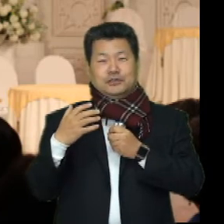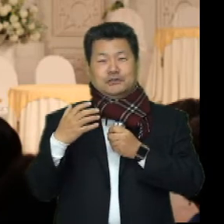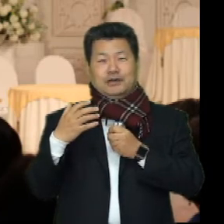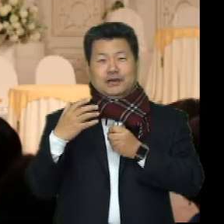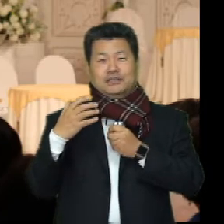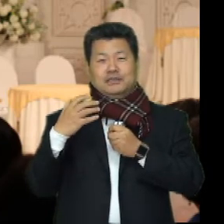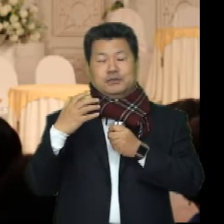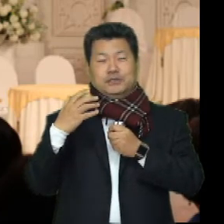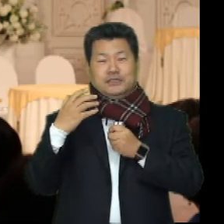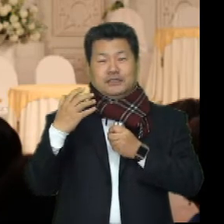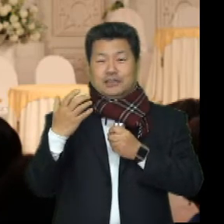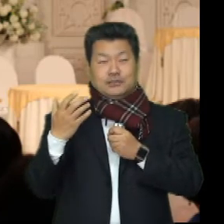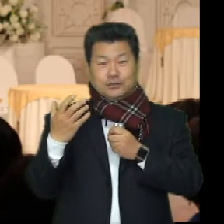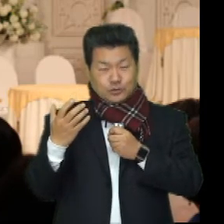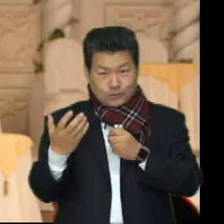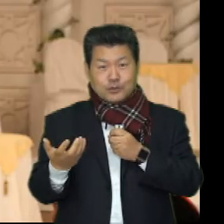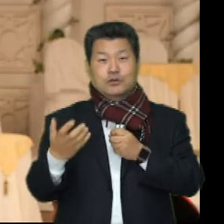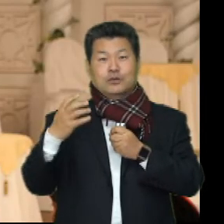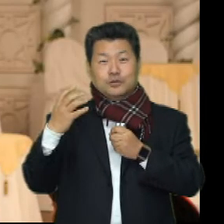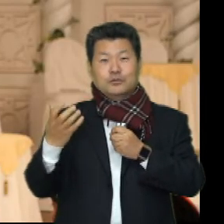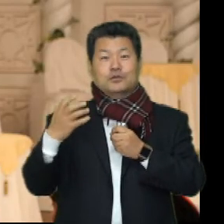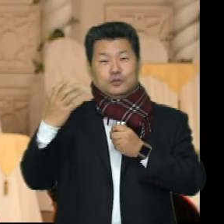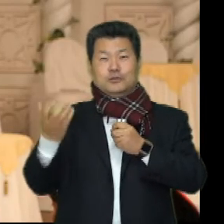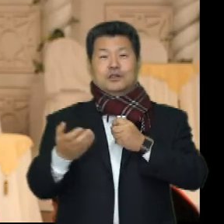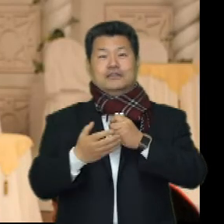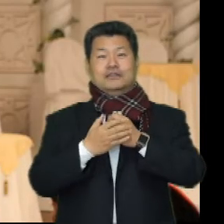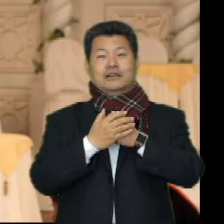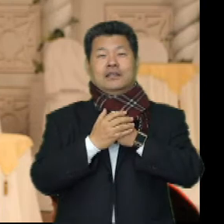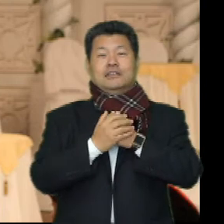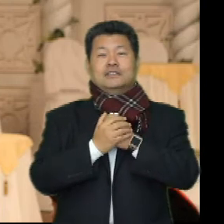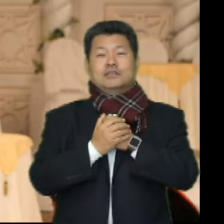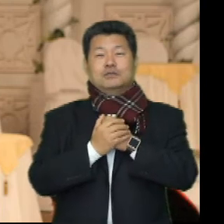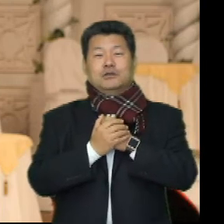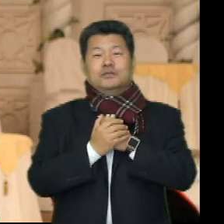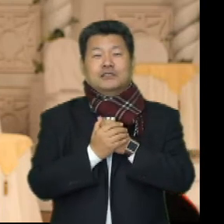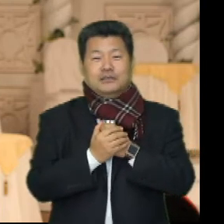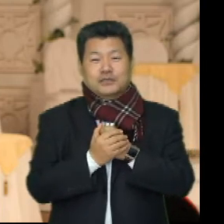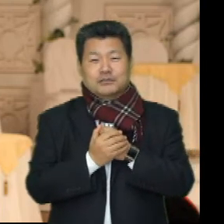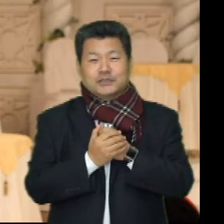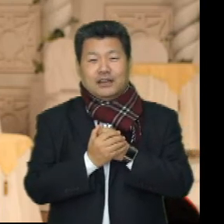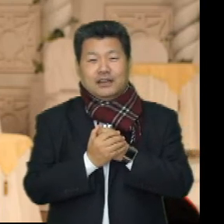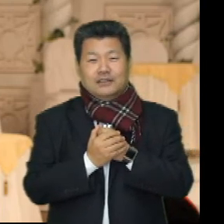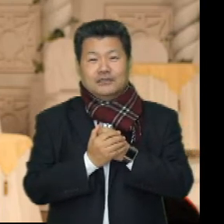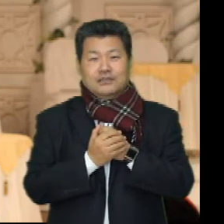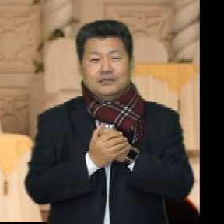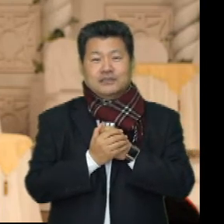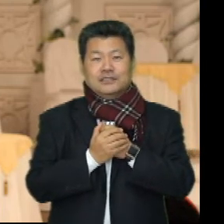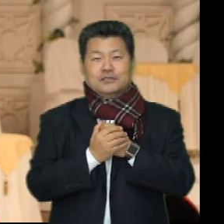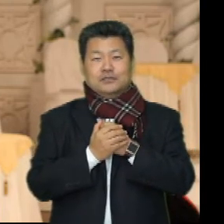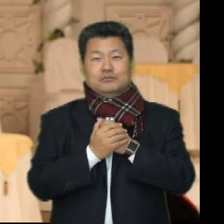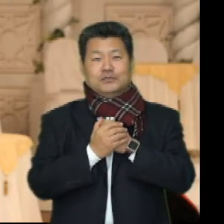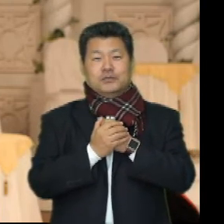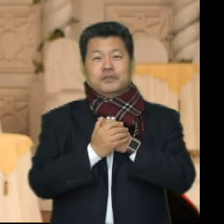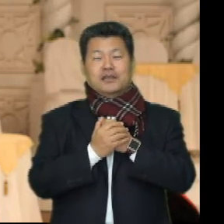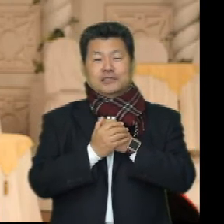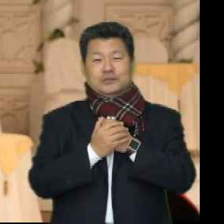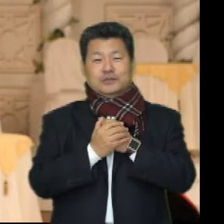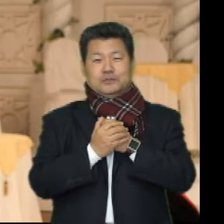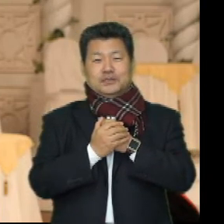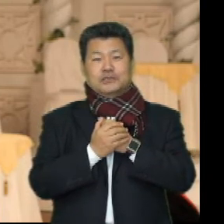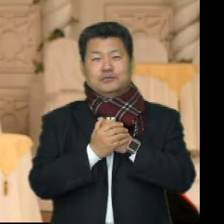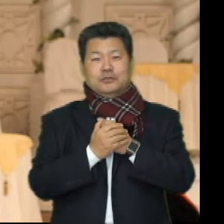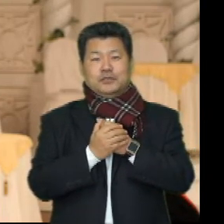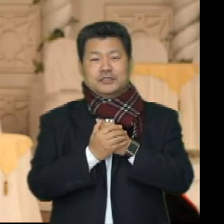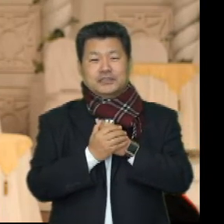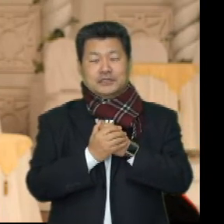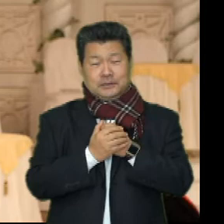아주 주저와 망설임 없이 가서 또 먹고 하는데 지금은 엄청 잘 먹습니다. 이제 조금 너무